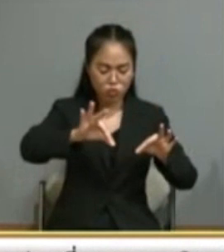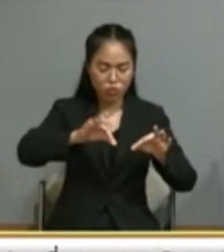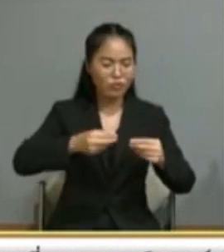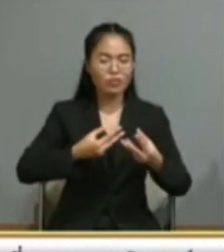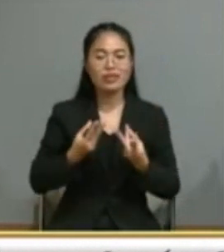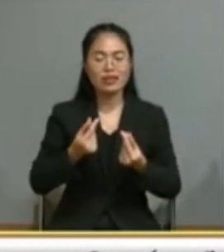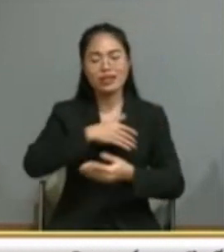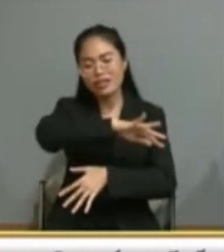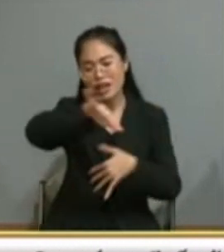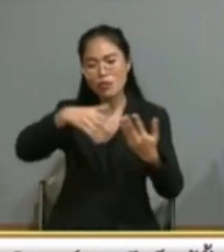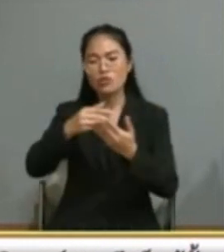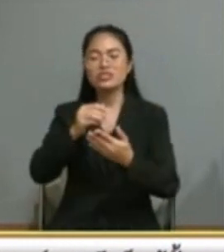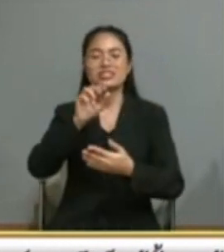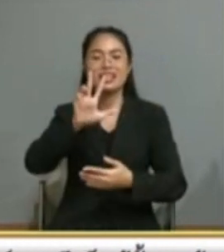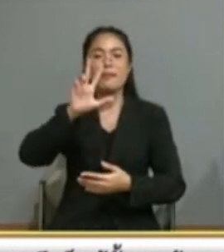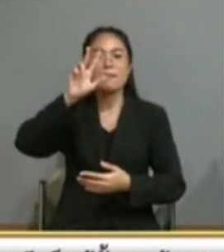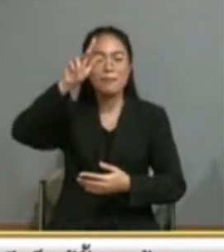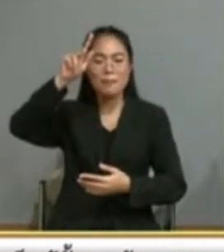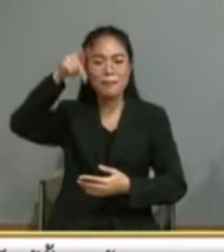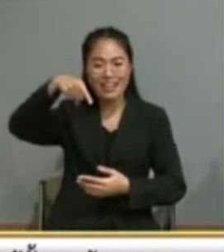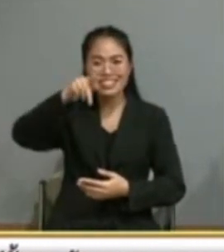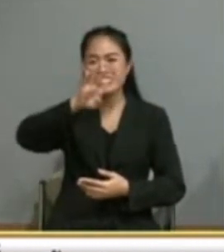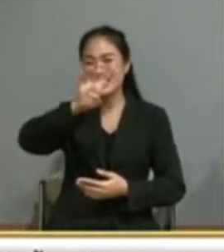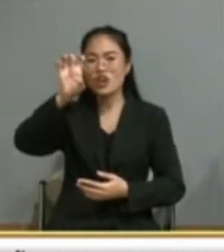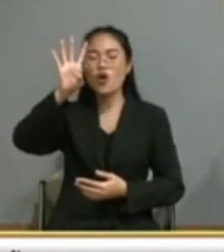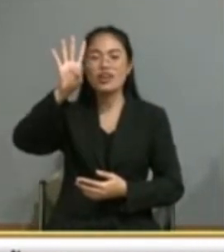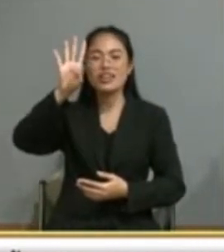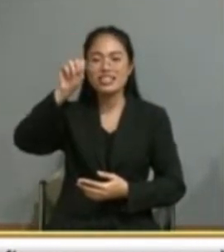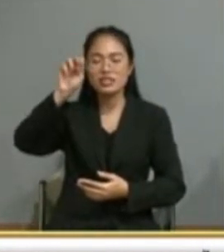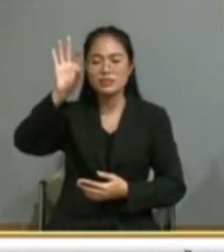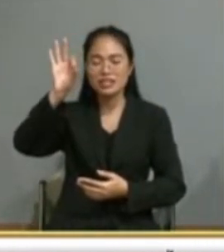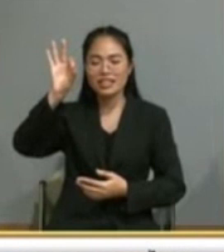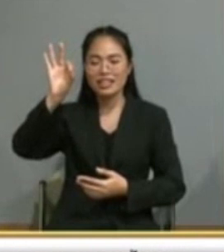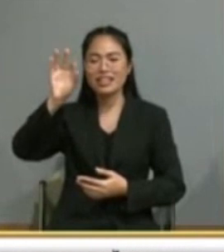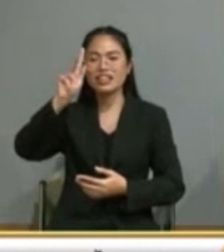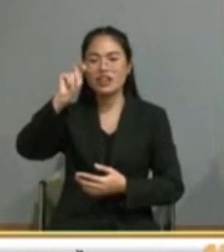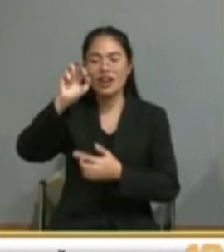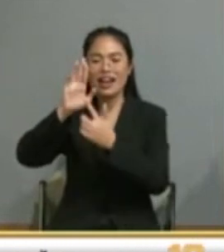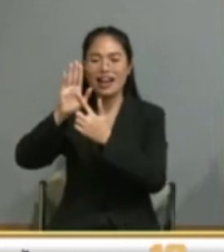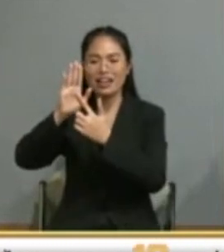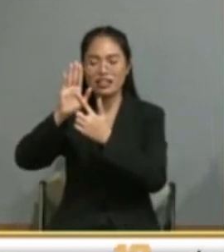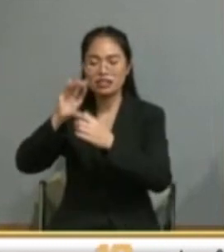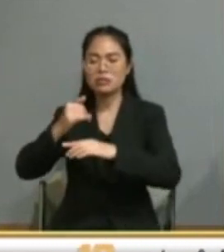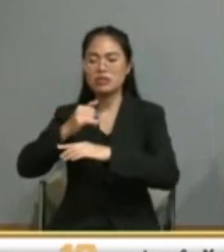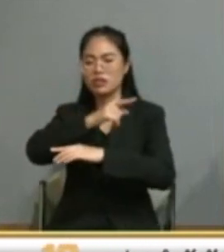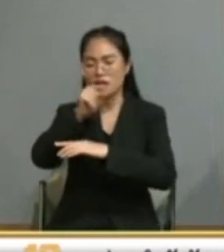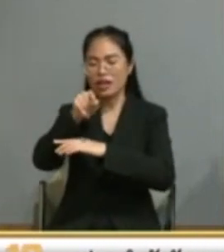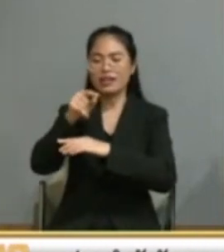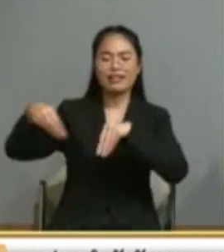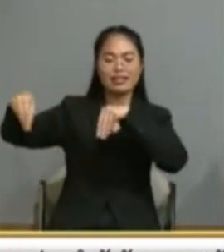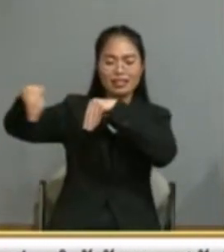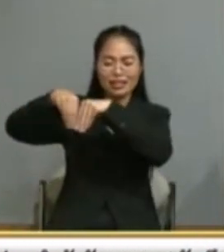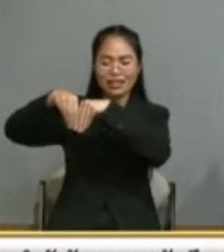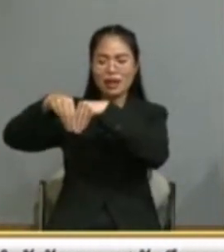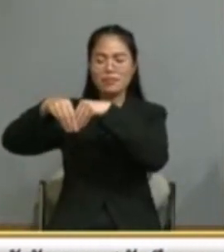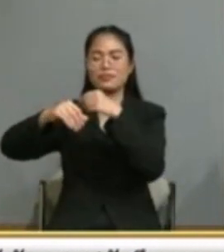24 กิโเมตร มประชากร 5 แนกาคนในปี 2,562 นะคะีพืนที่ติดกับ จั